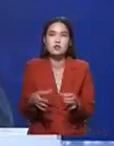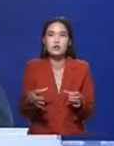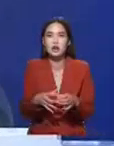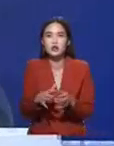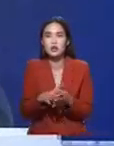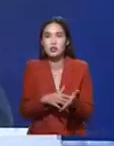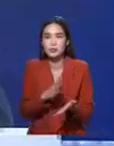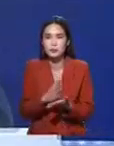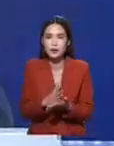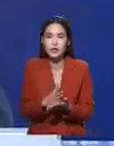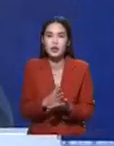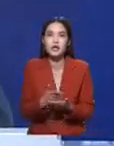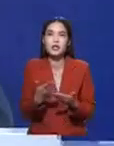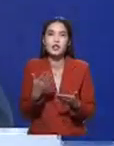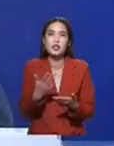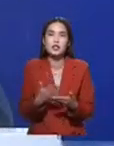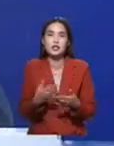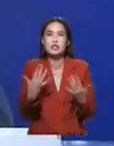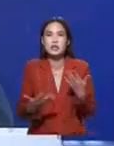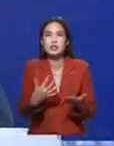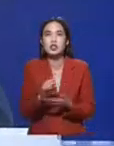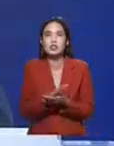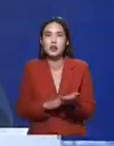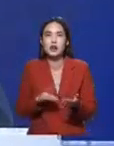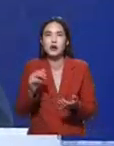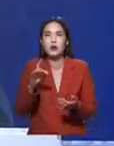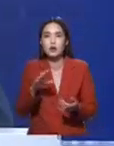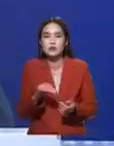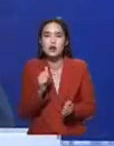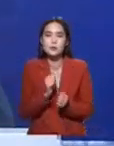То есть, если находиться с заболевшим корью, ну, так скажем,